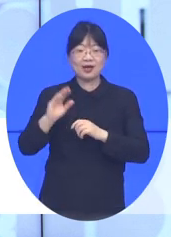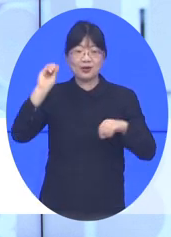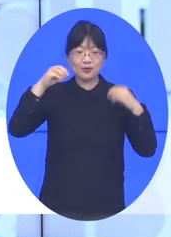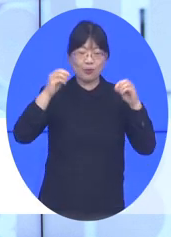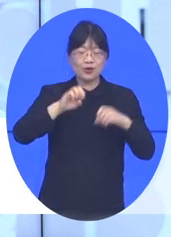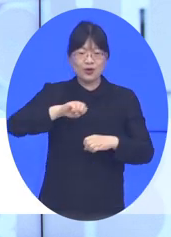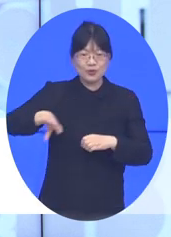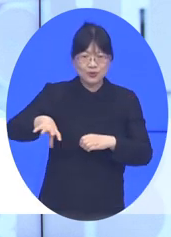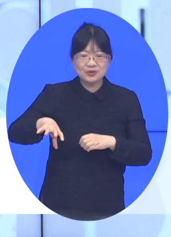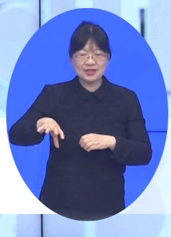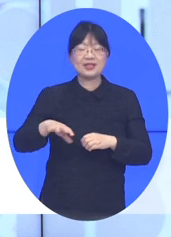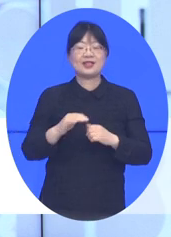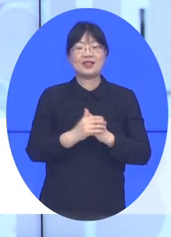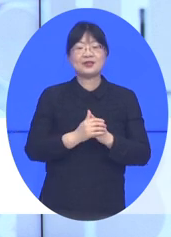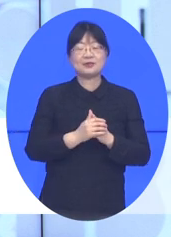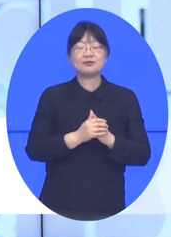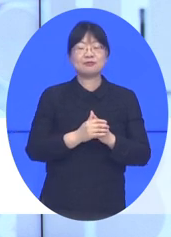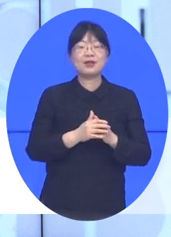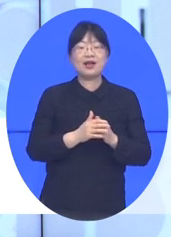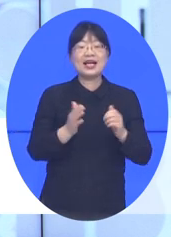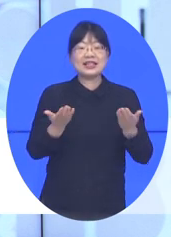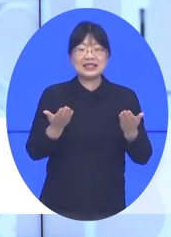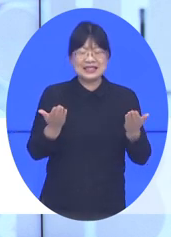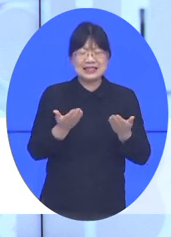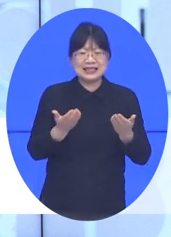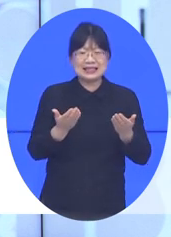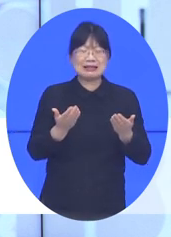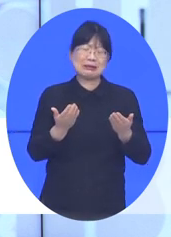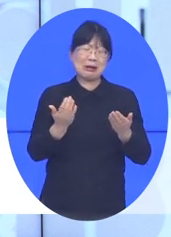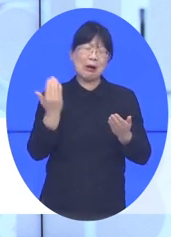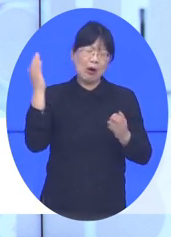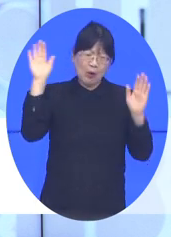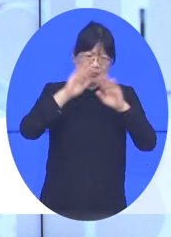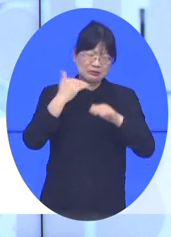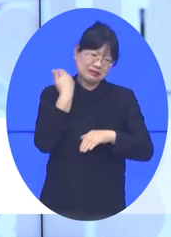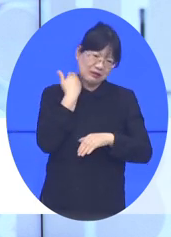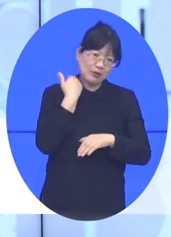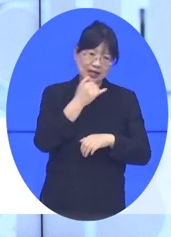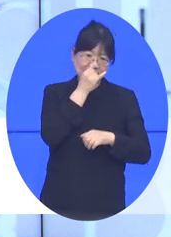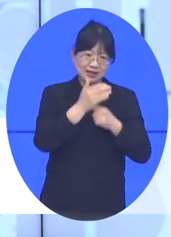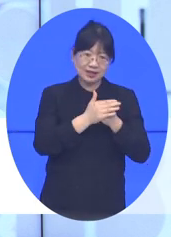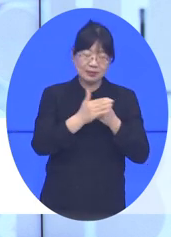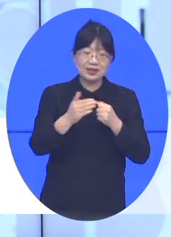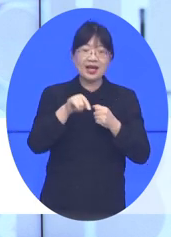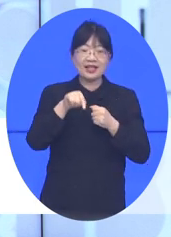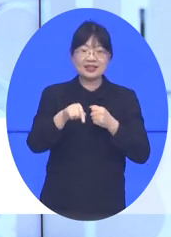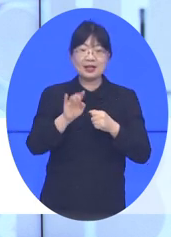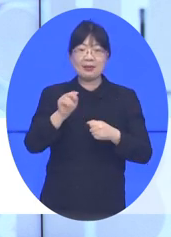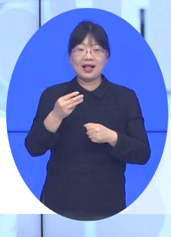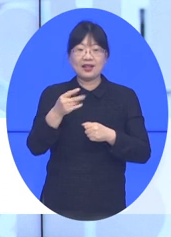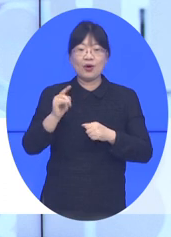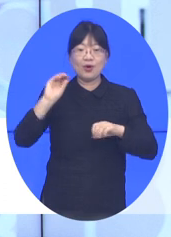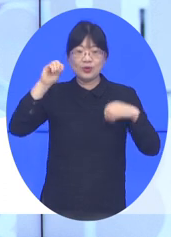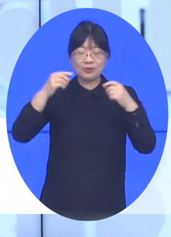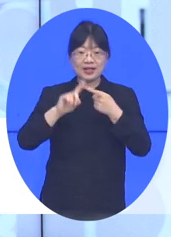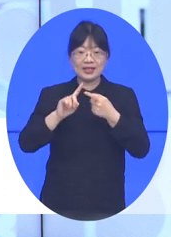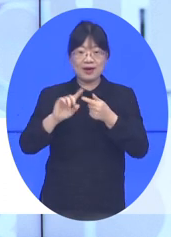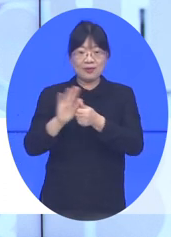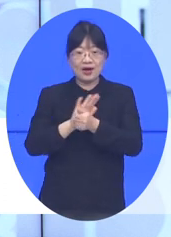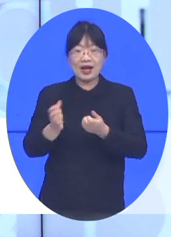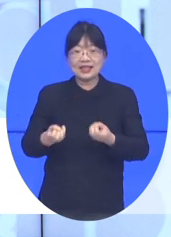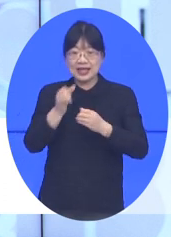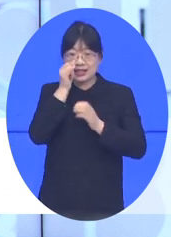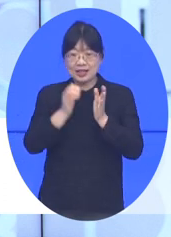등의 사각지대도 존재합니다. 경기도가 반려동물에 대한 인식을 개선하기 위한 행사를 열었습니다. 옛 경기도청사에서 열린